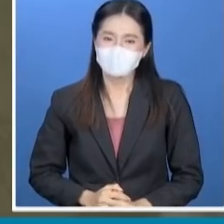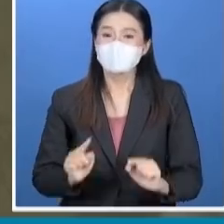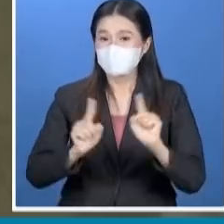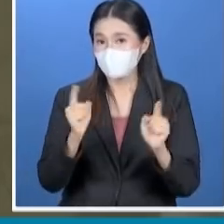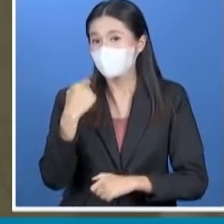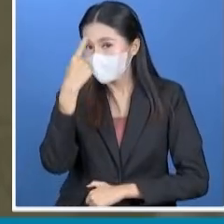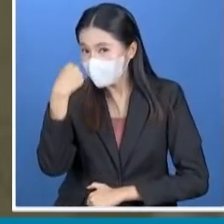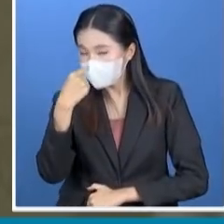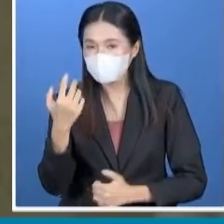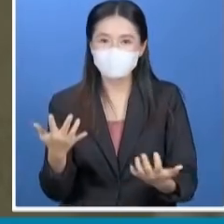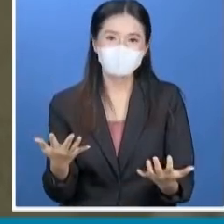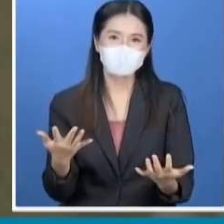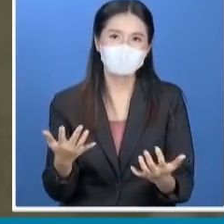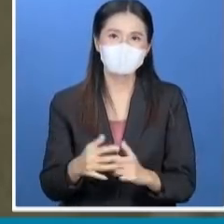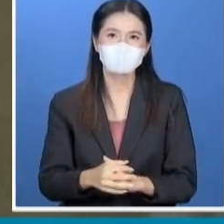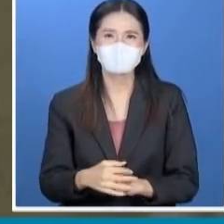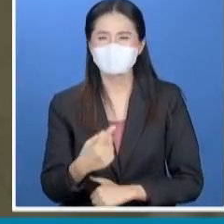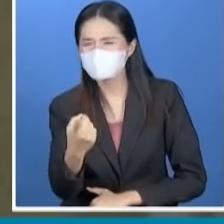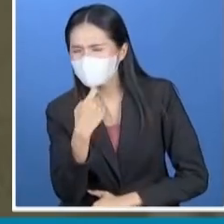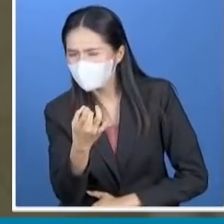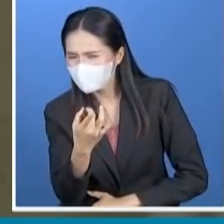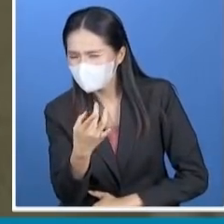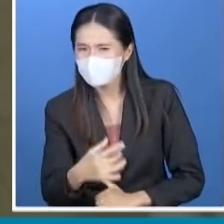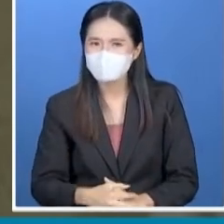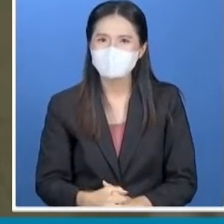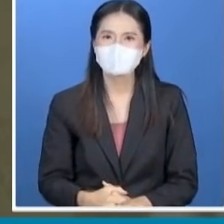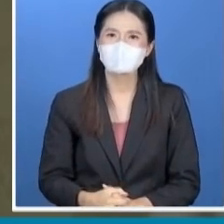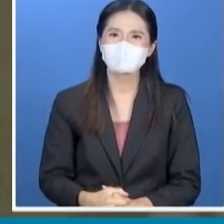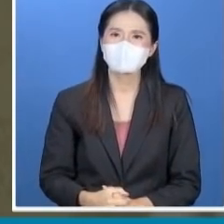ที่บอกว่าใครถามอะไรนะฮะ